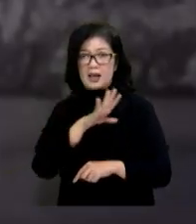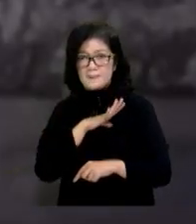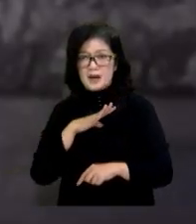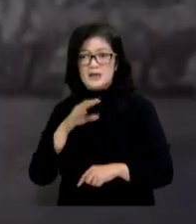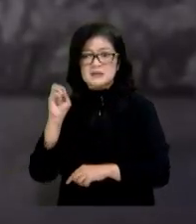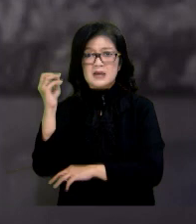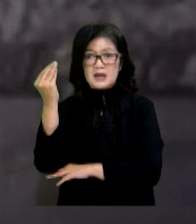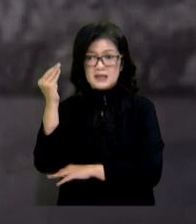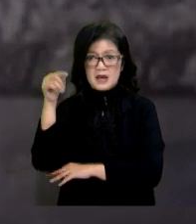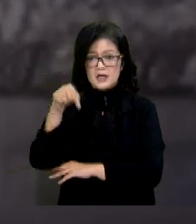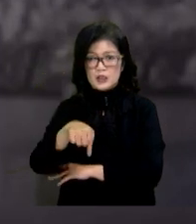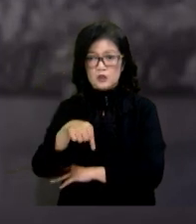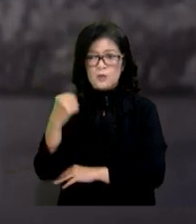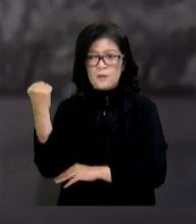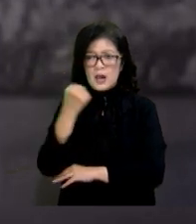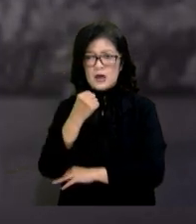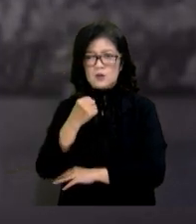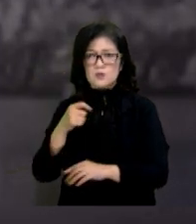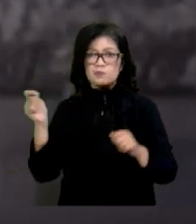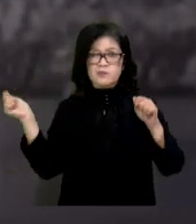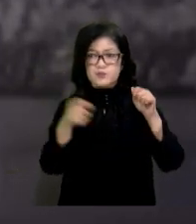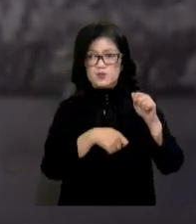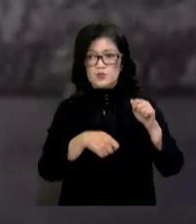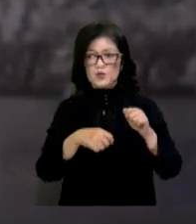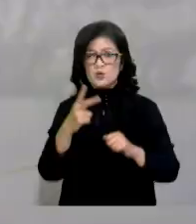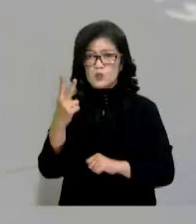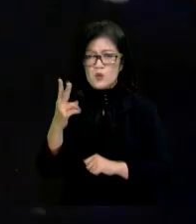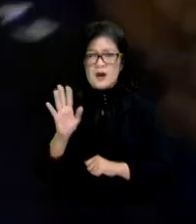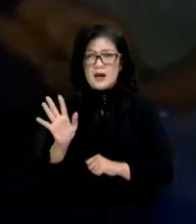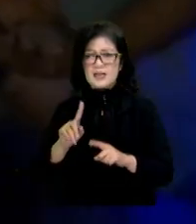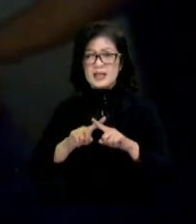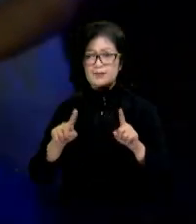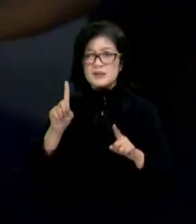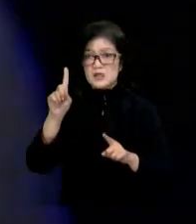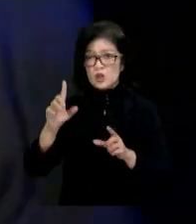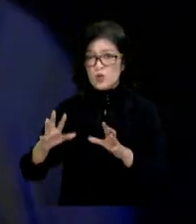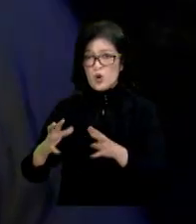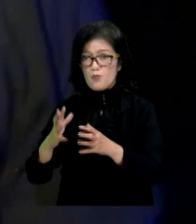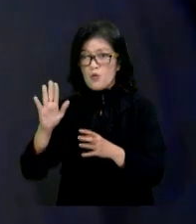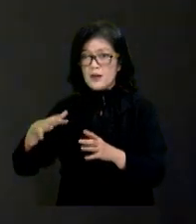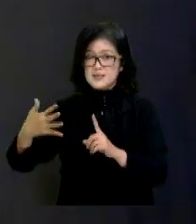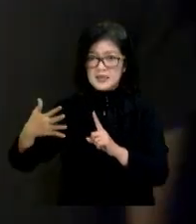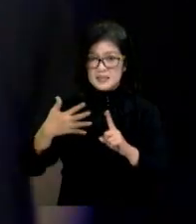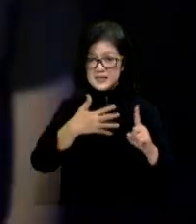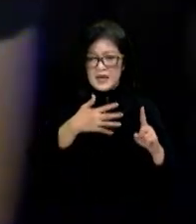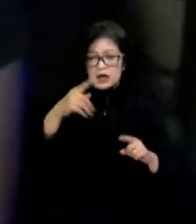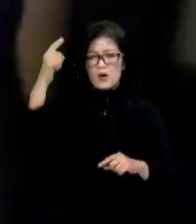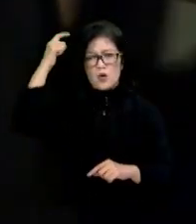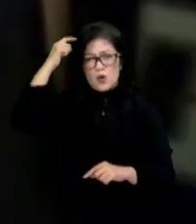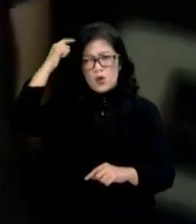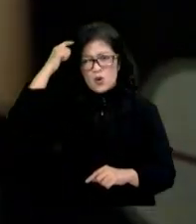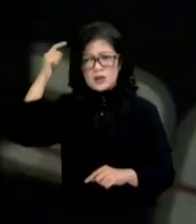hanya berdua saat beraksi, namun memiliki kelompok yang kini masih diburu polisi, yang diduga sebagai otak dari aksi kriminal